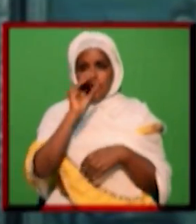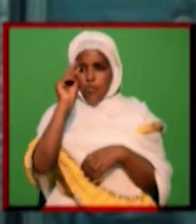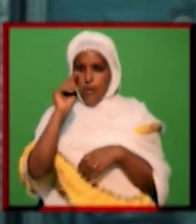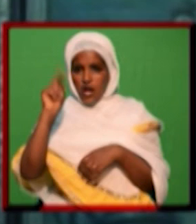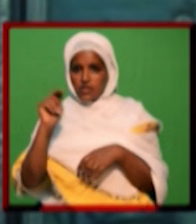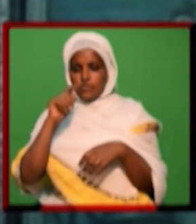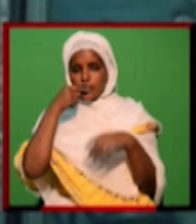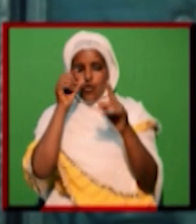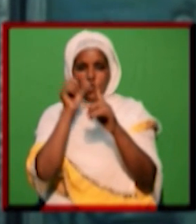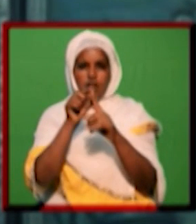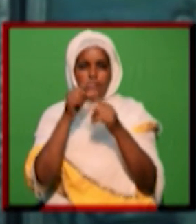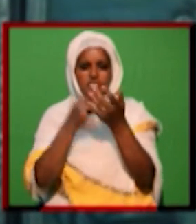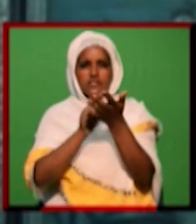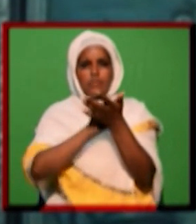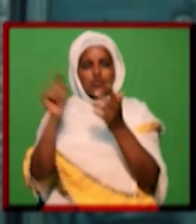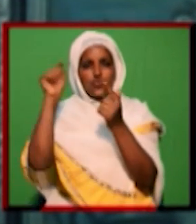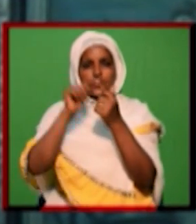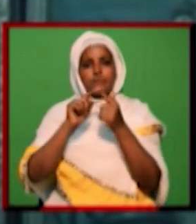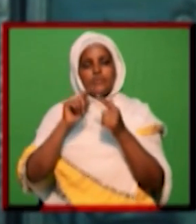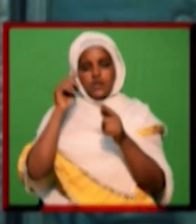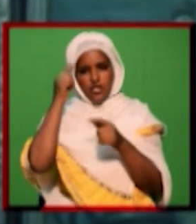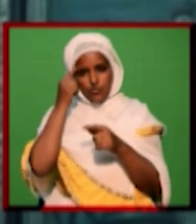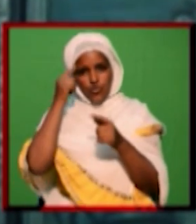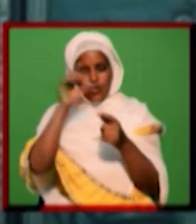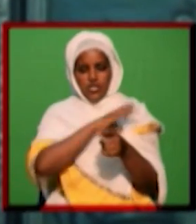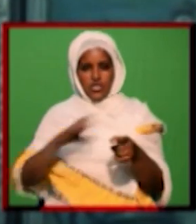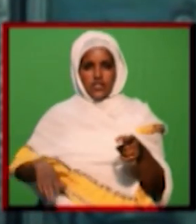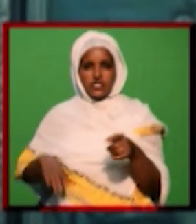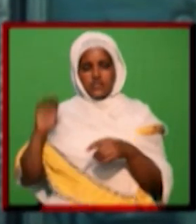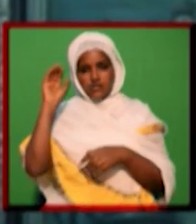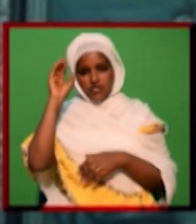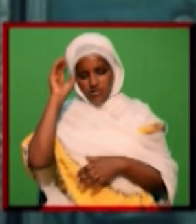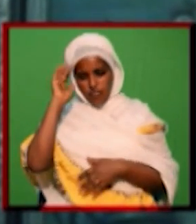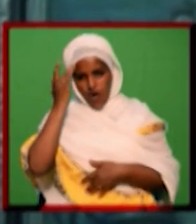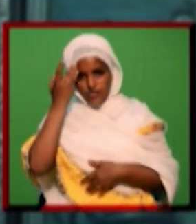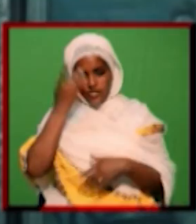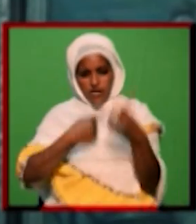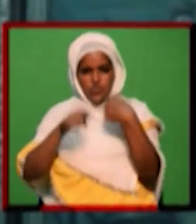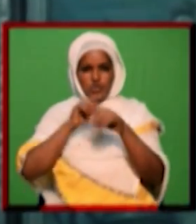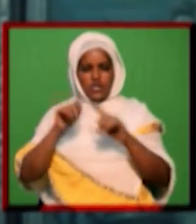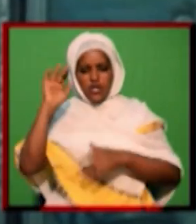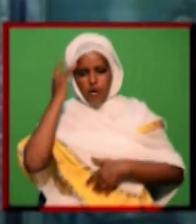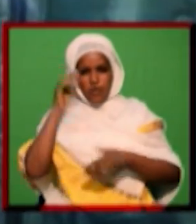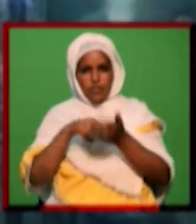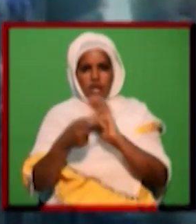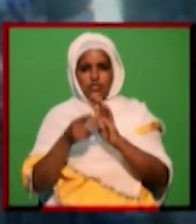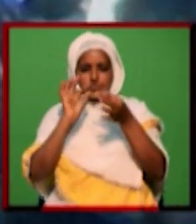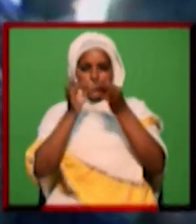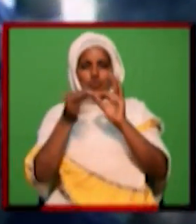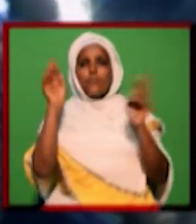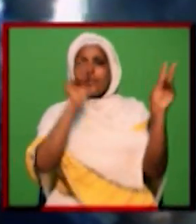ቃል በዚህ ሳምንት ወደምናስበው የጌታችን ህማም ስናመጣው ግን ህማማት ማለት መከራ ማለት